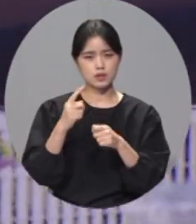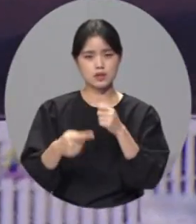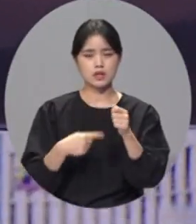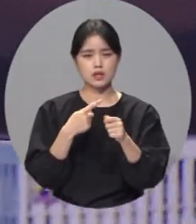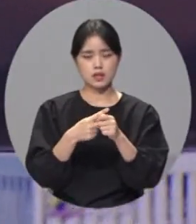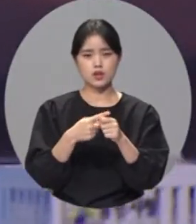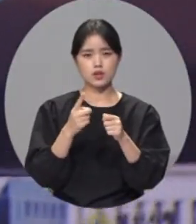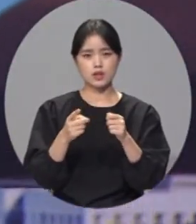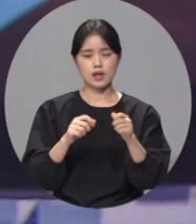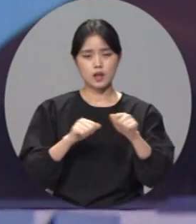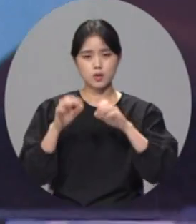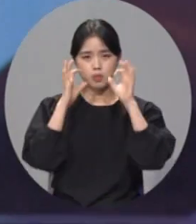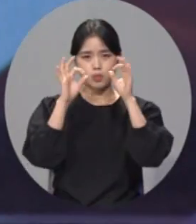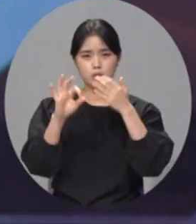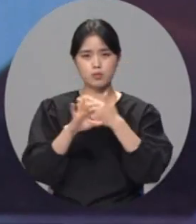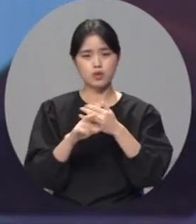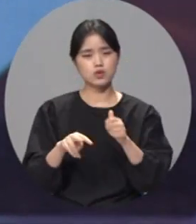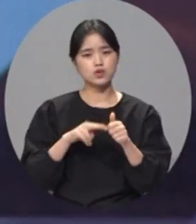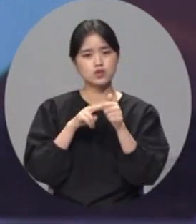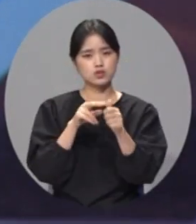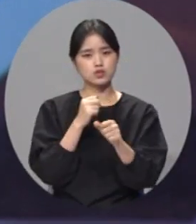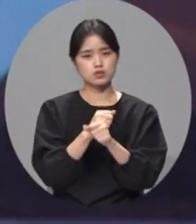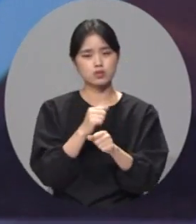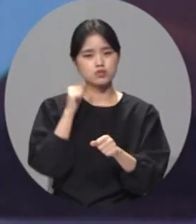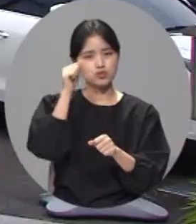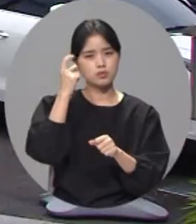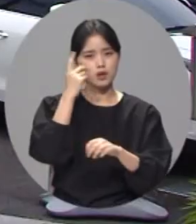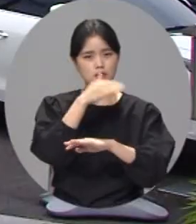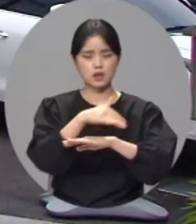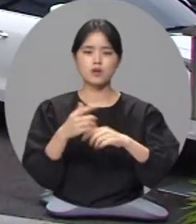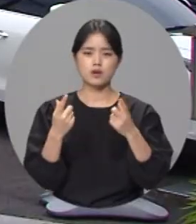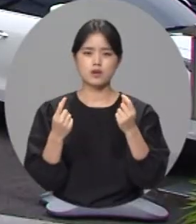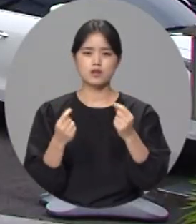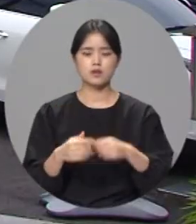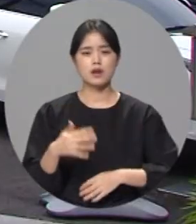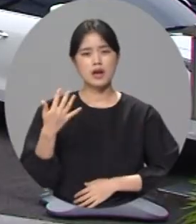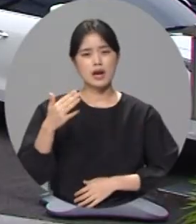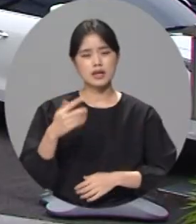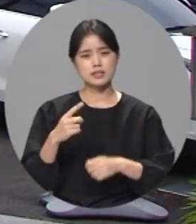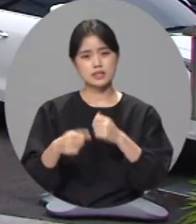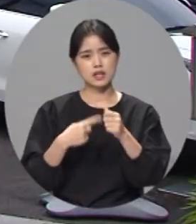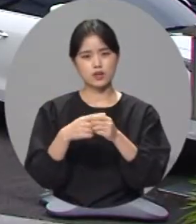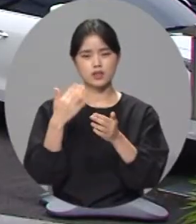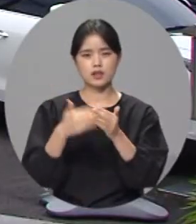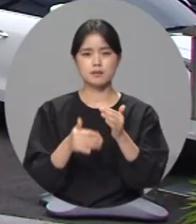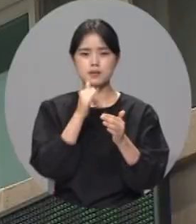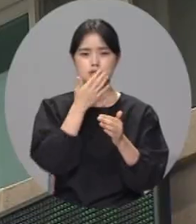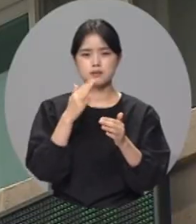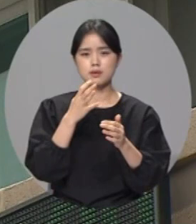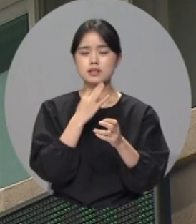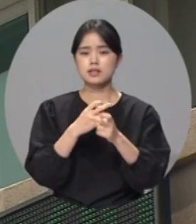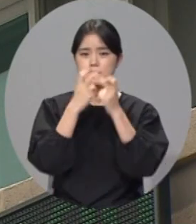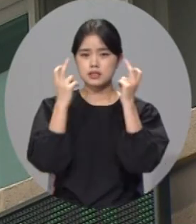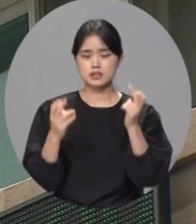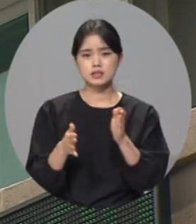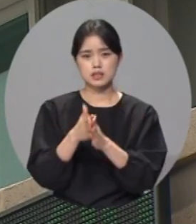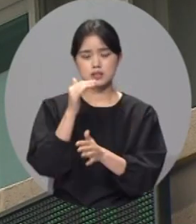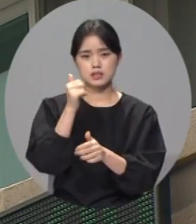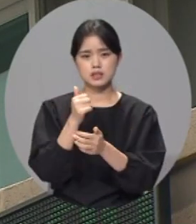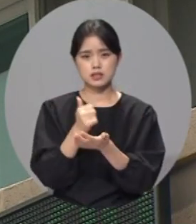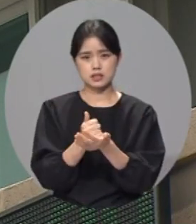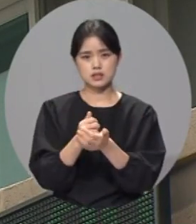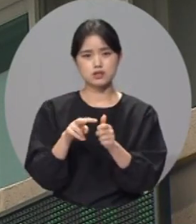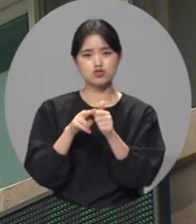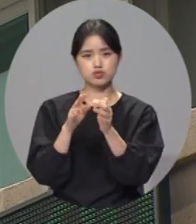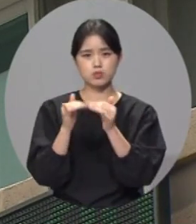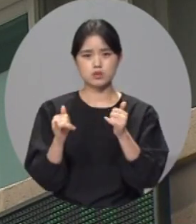일련의 행보를 보면 사실상 출마를 결심한 것으로 보입니다. 아직 1년가량이 남았지만 익산시장 후보로는 10여